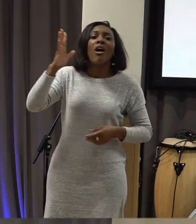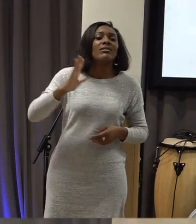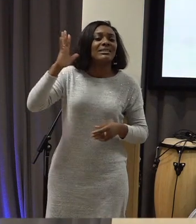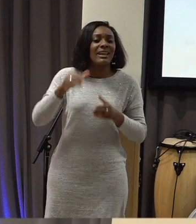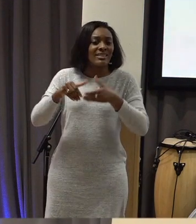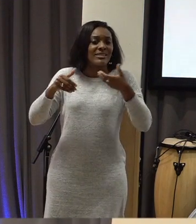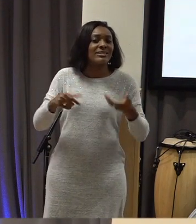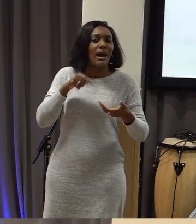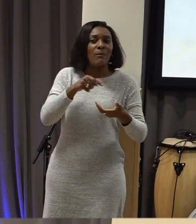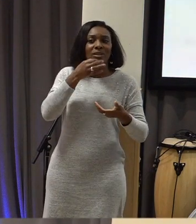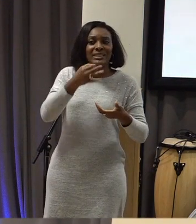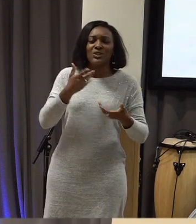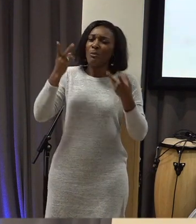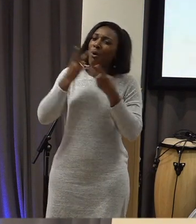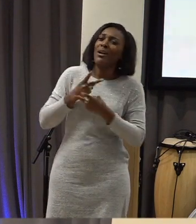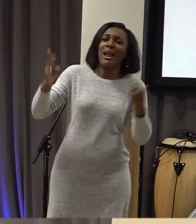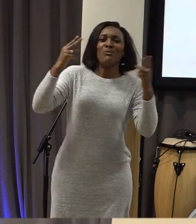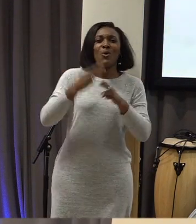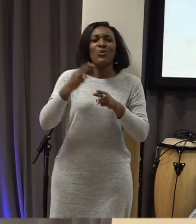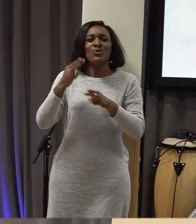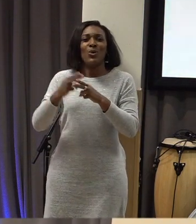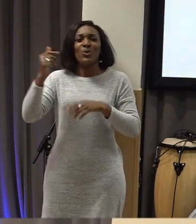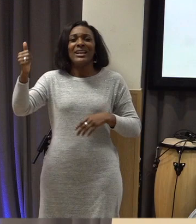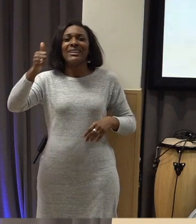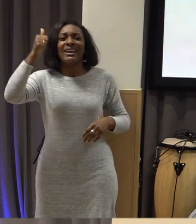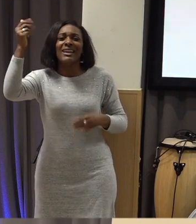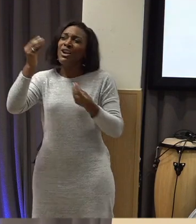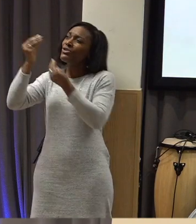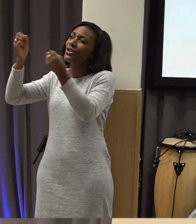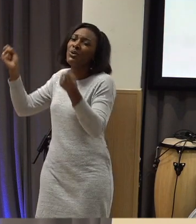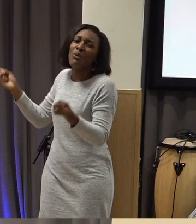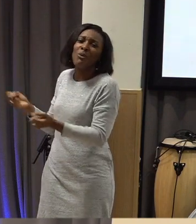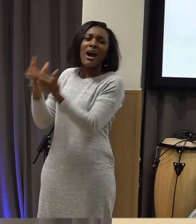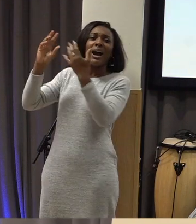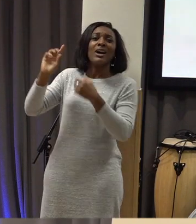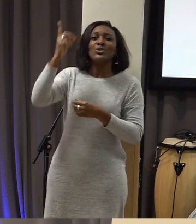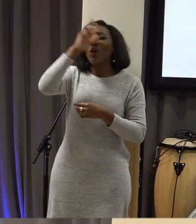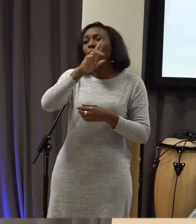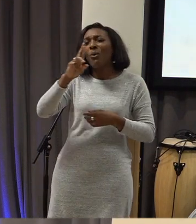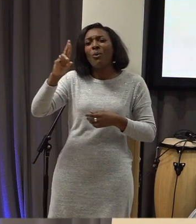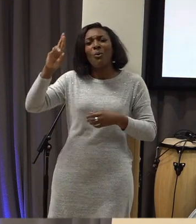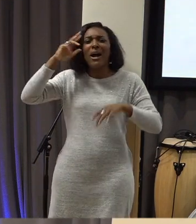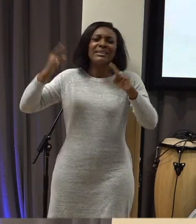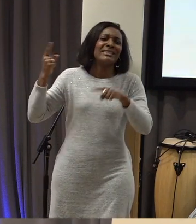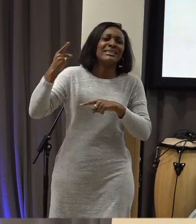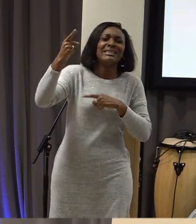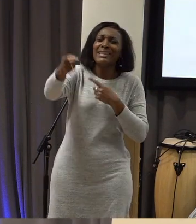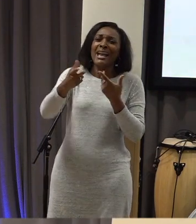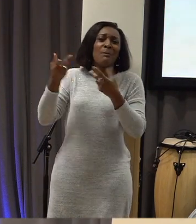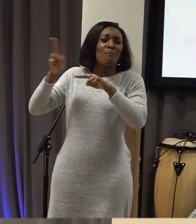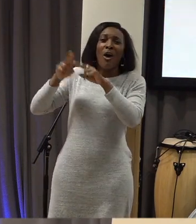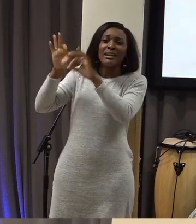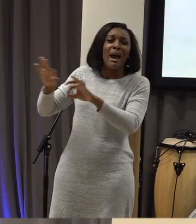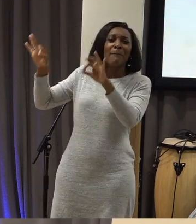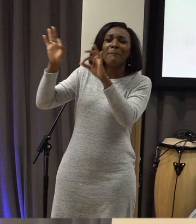proclamerai le nom de l'Éternel, rendrai gloire à notre Dieu. Au roi des siècles, immortel, invisible, seul Dieu